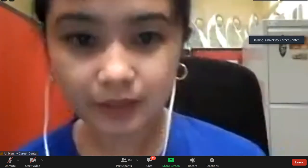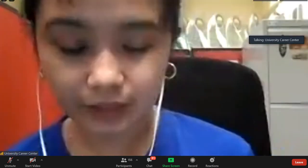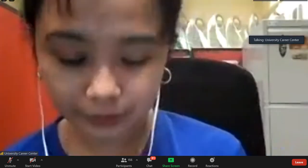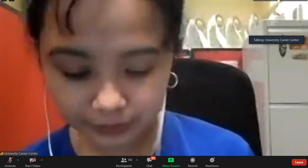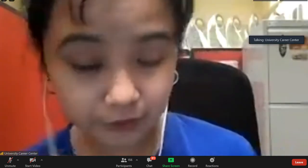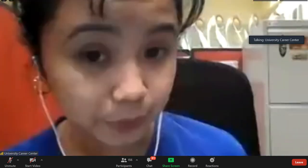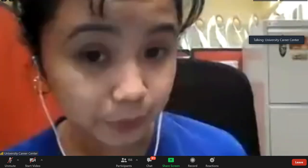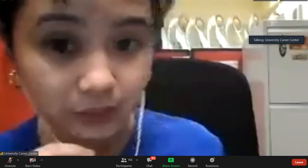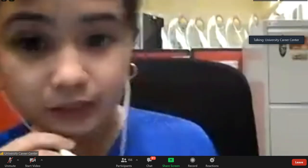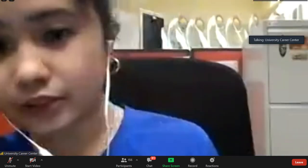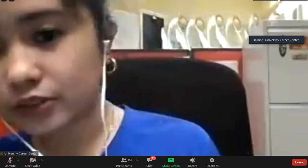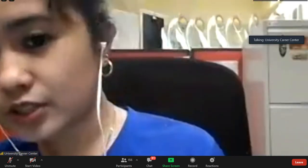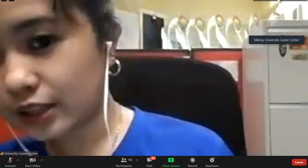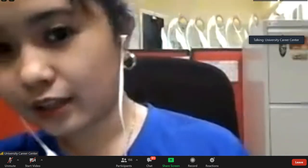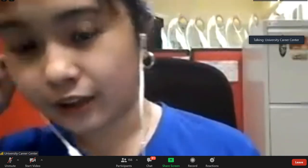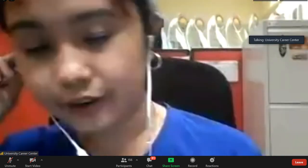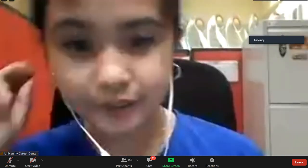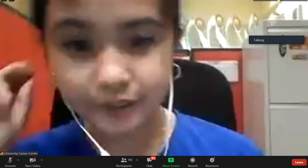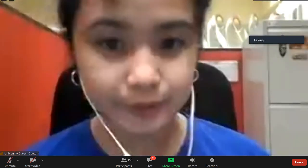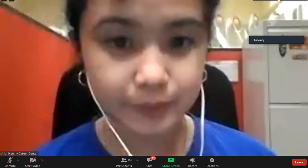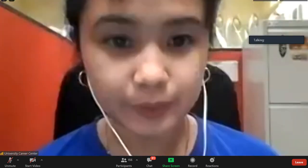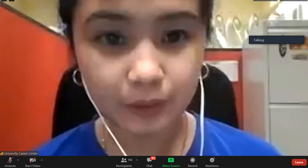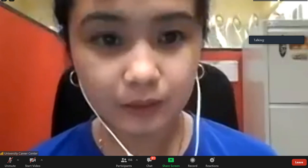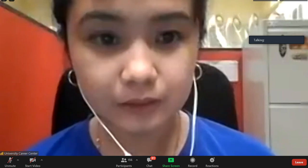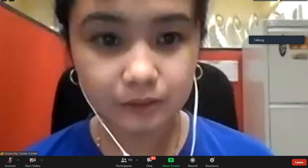Hello, everyone. Are you still there?